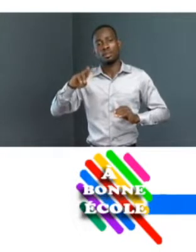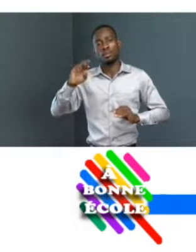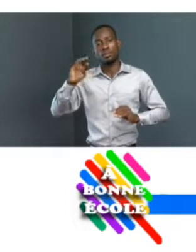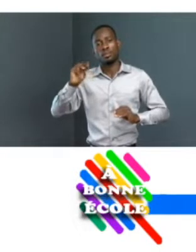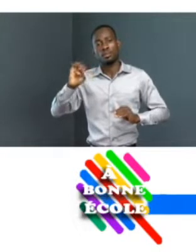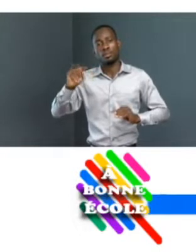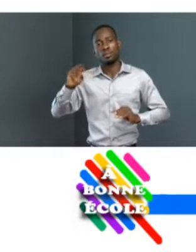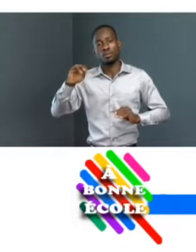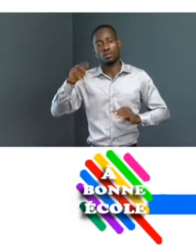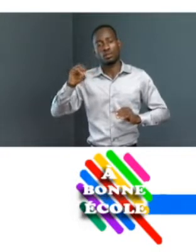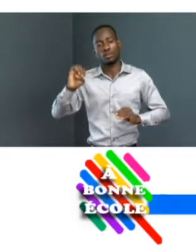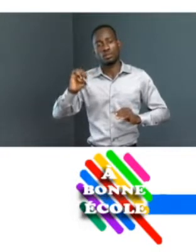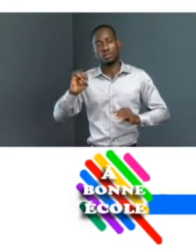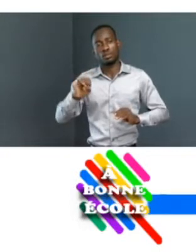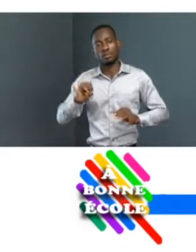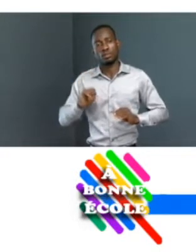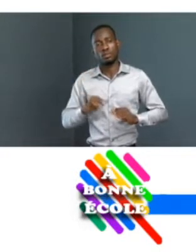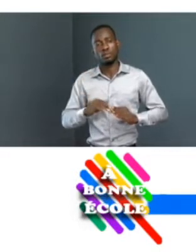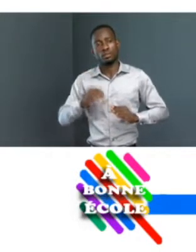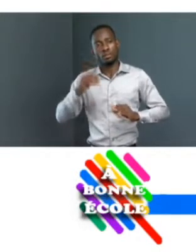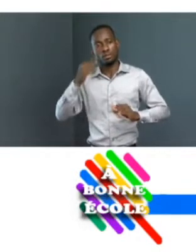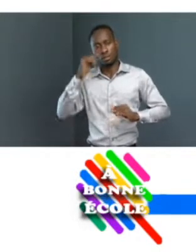Pour l'œil hypermétrope,